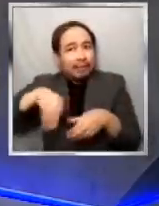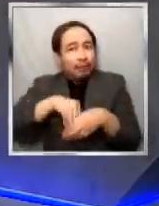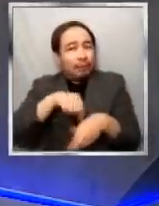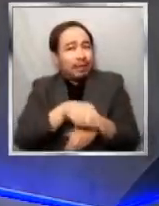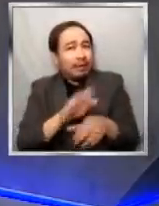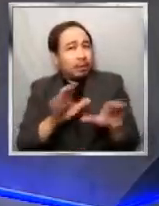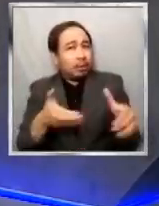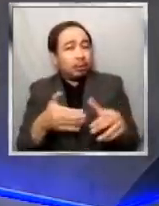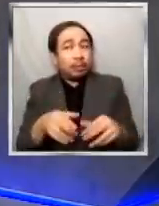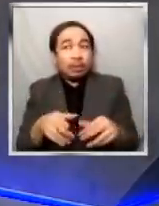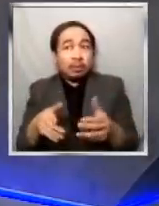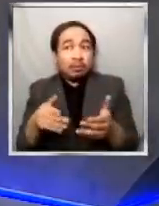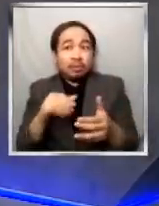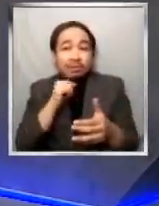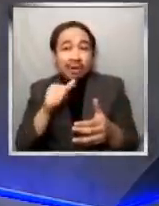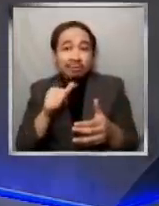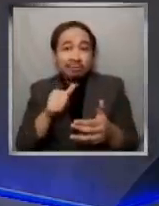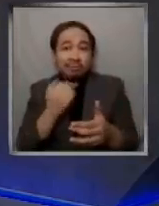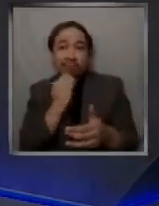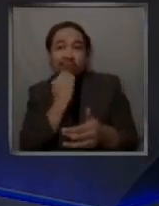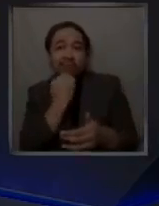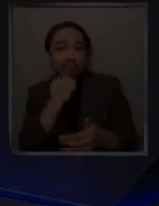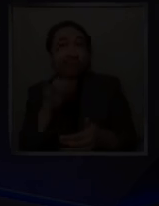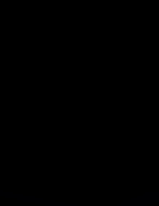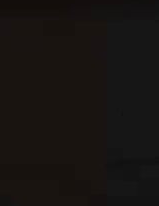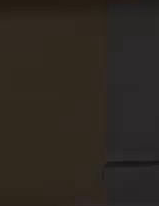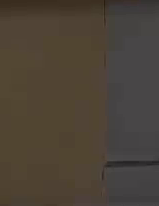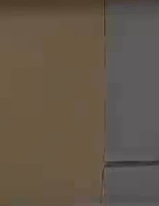kung susuportahan o ikakampanya siya ng mga tao.